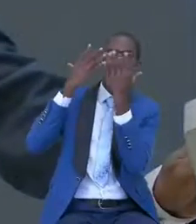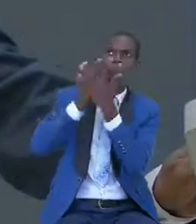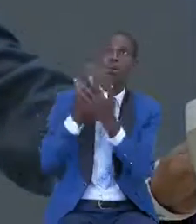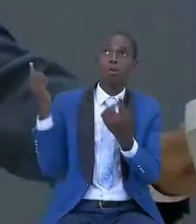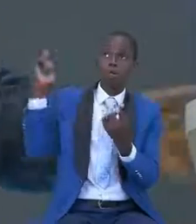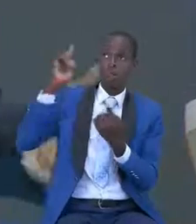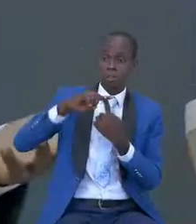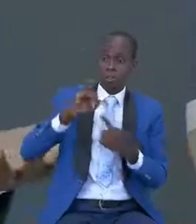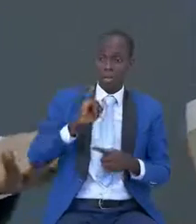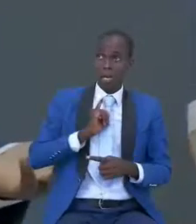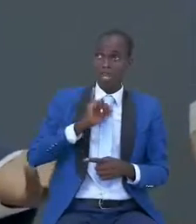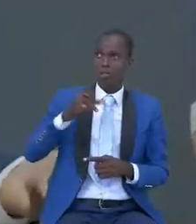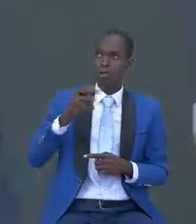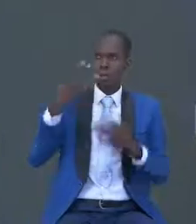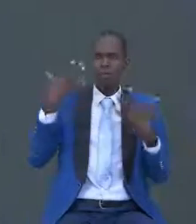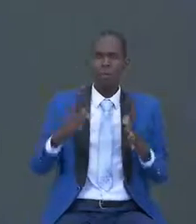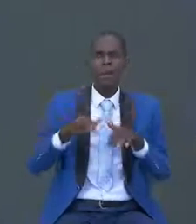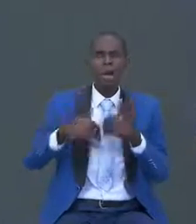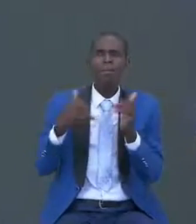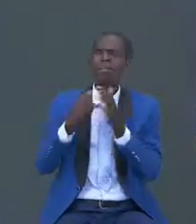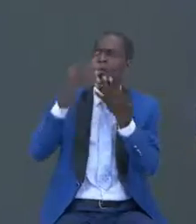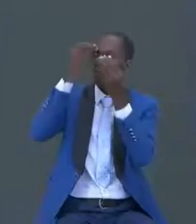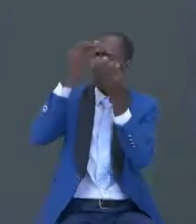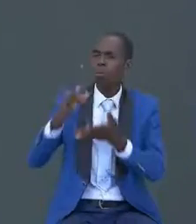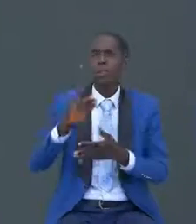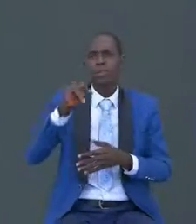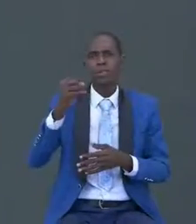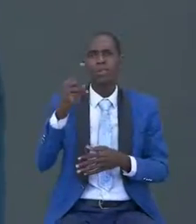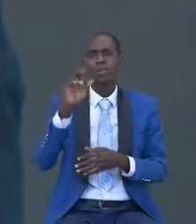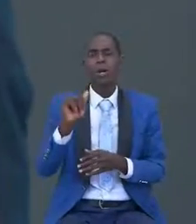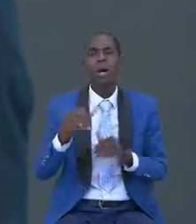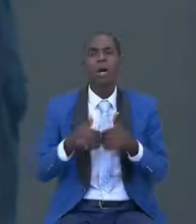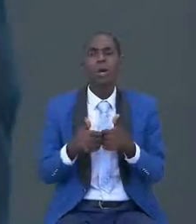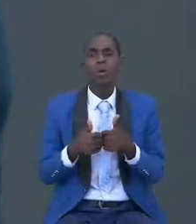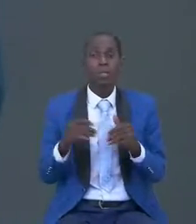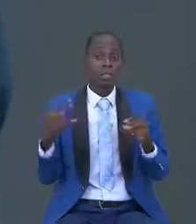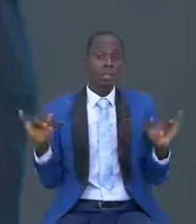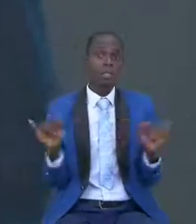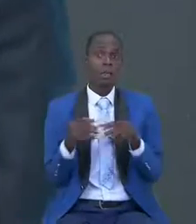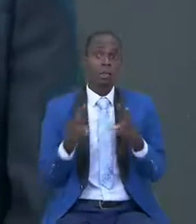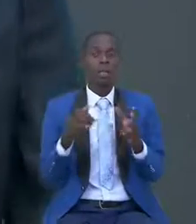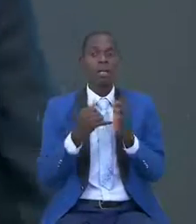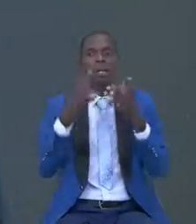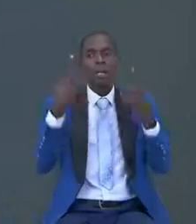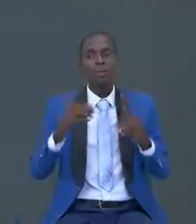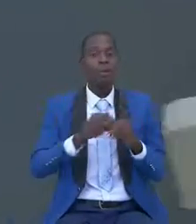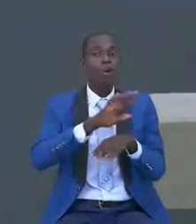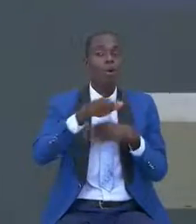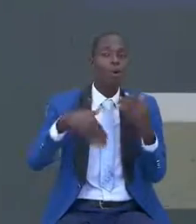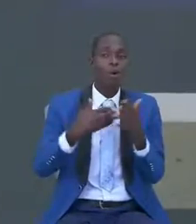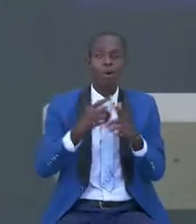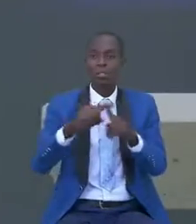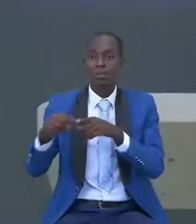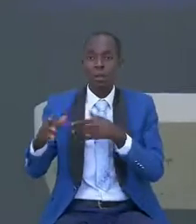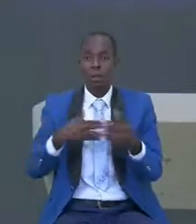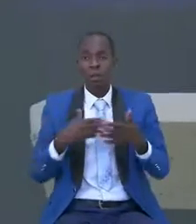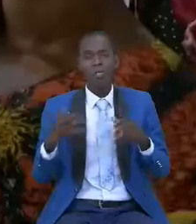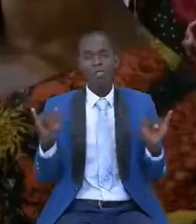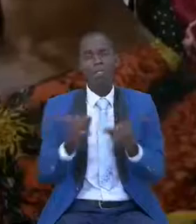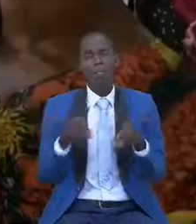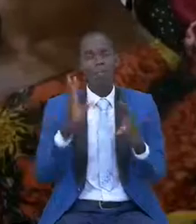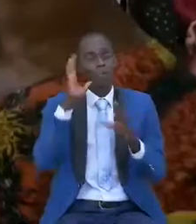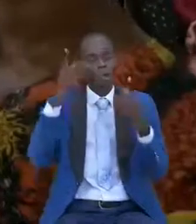je finisse. Comment cela est arrivé? De la même manière que tout cela s'est passé, c'est comme ça va arriver